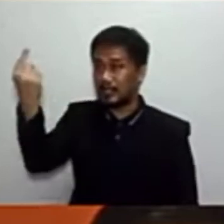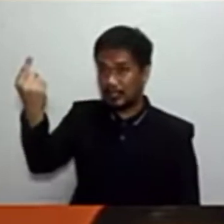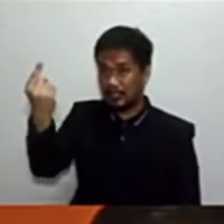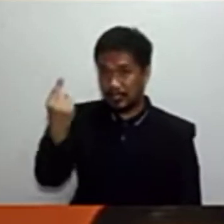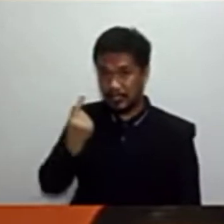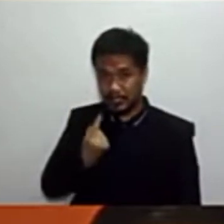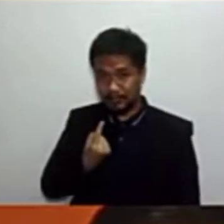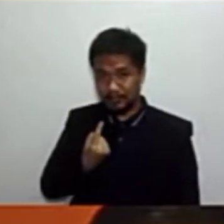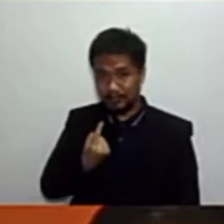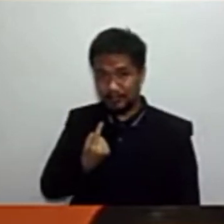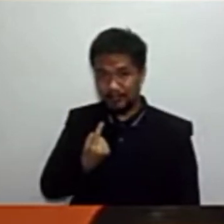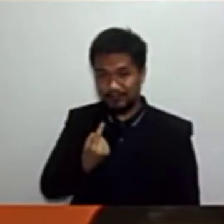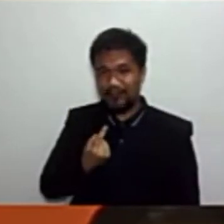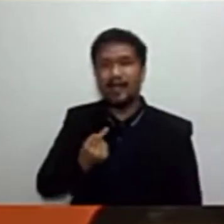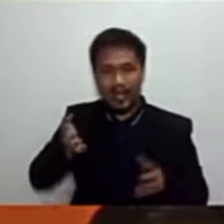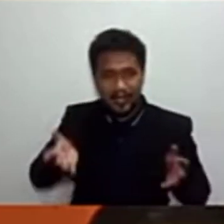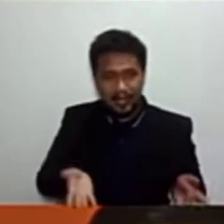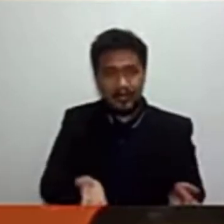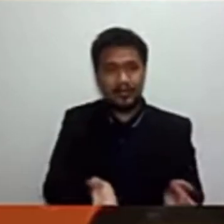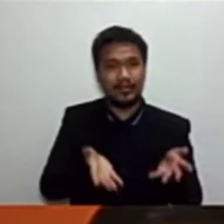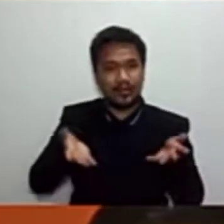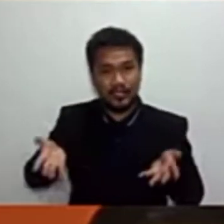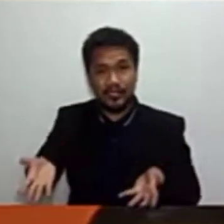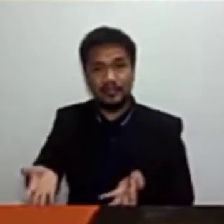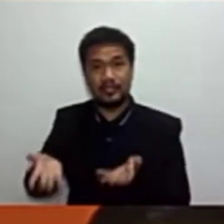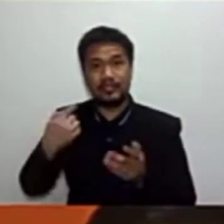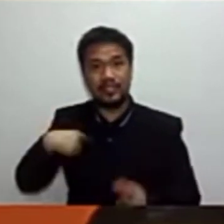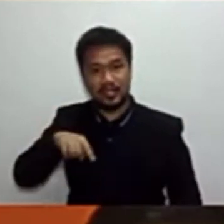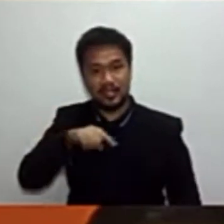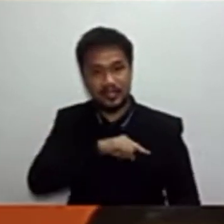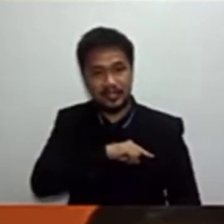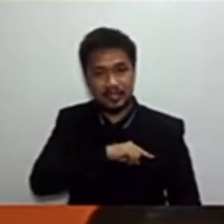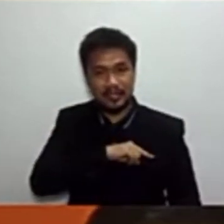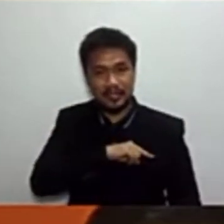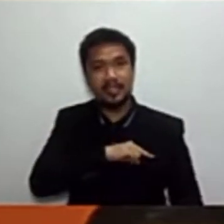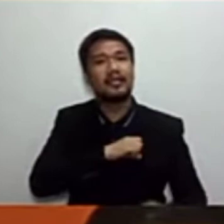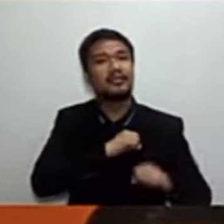tayong magpatuloy at huwag sumuko.